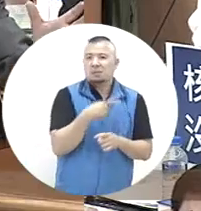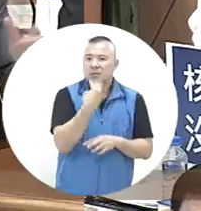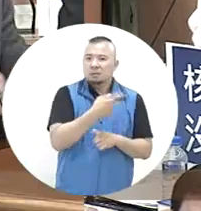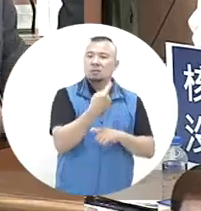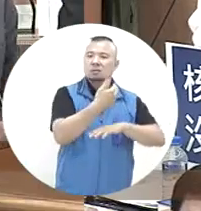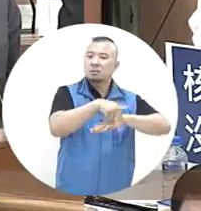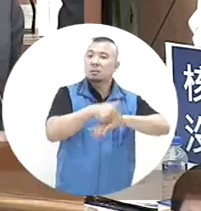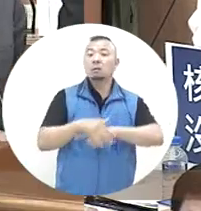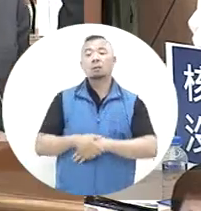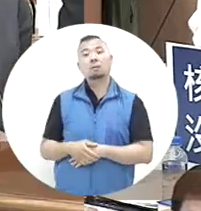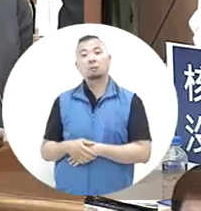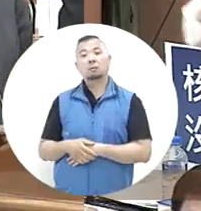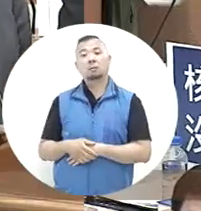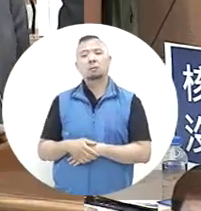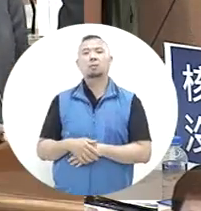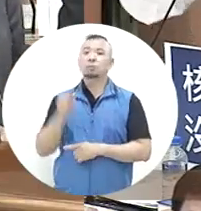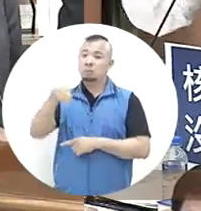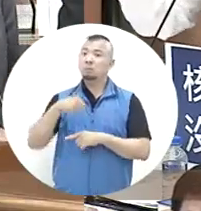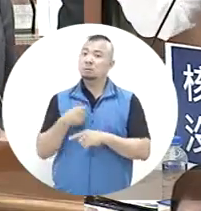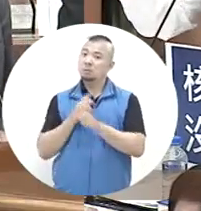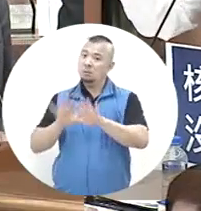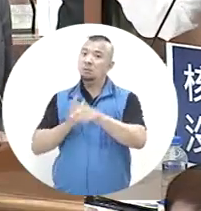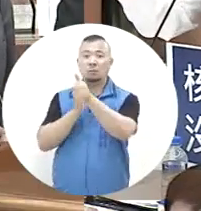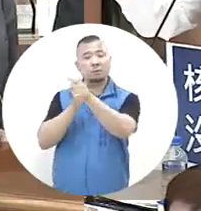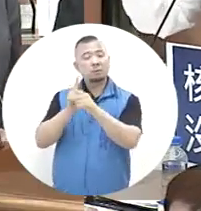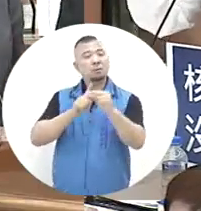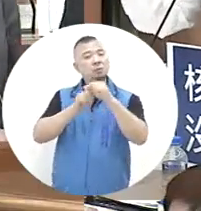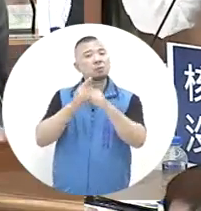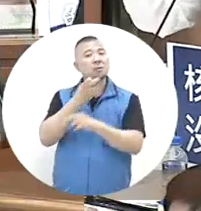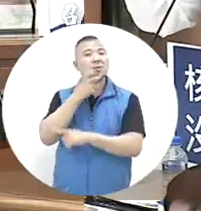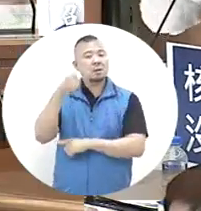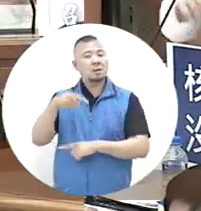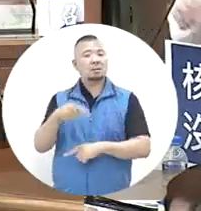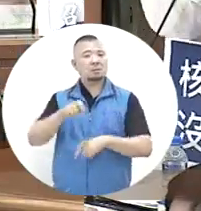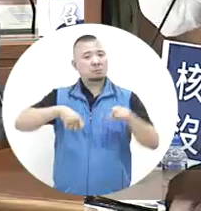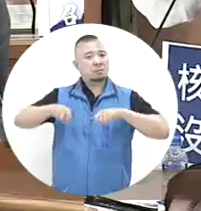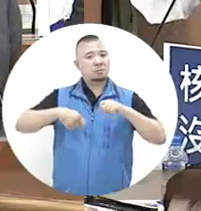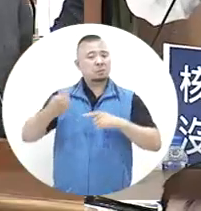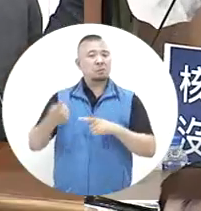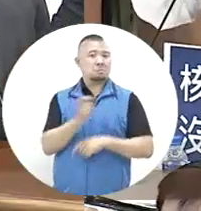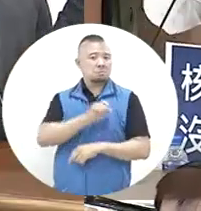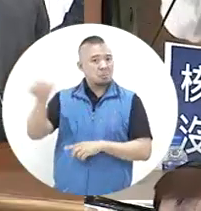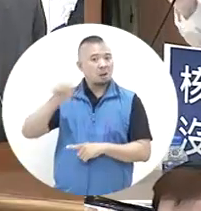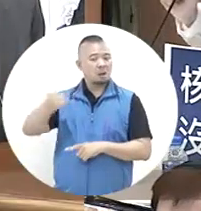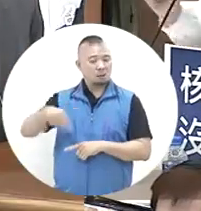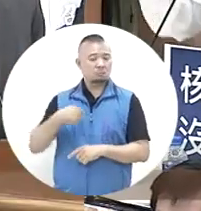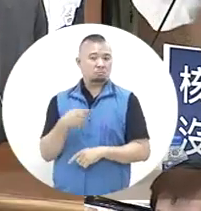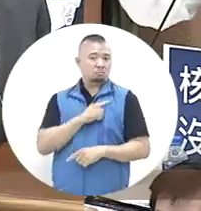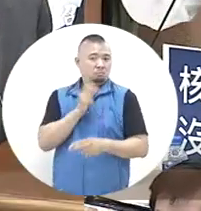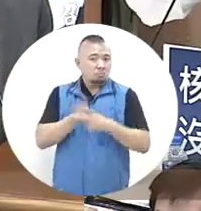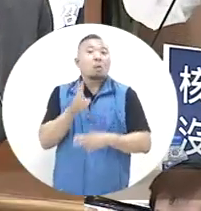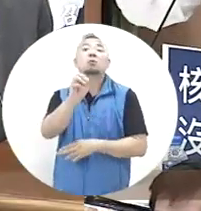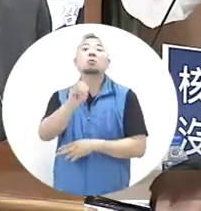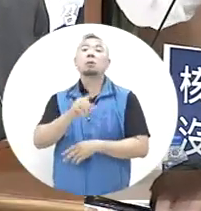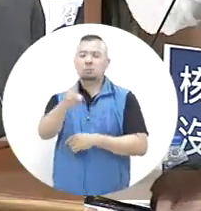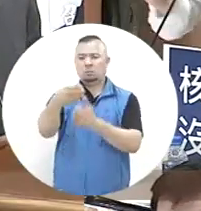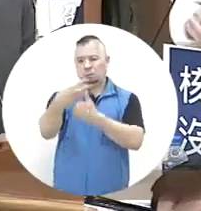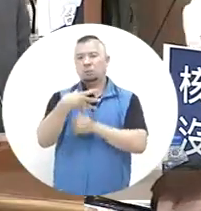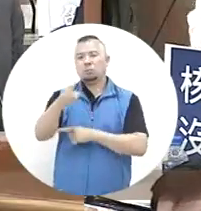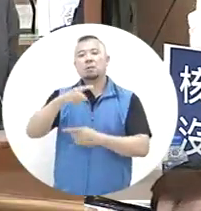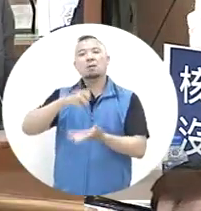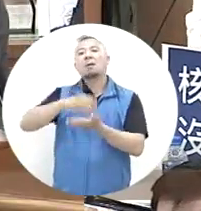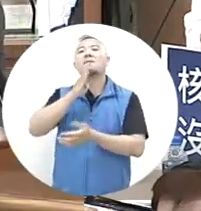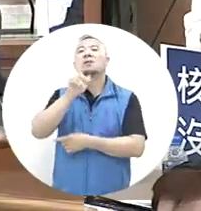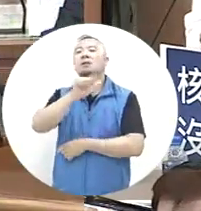到底有没有办法比中央做得更好？ 他提出来 这么简单的问题，我想请问市长，你有没有办法比中央做得更好？你告诉我核废料要放哪